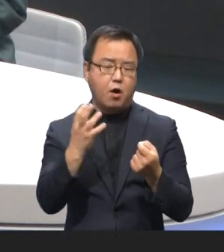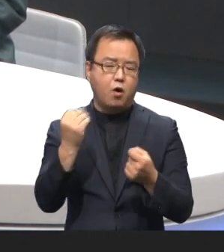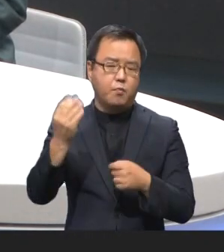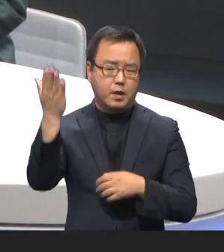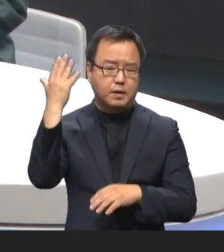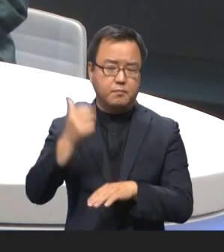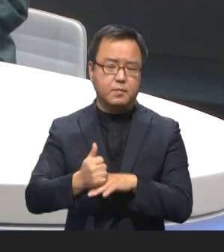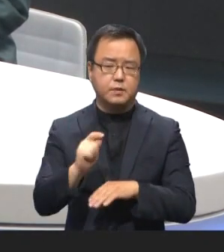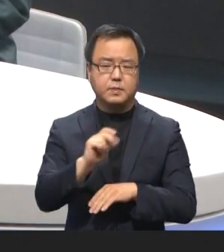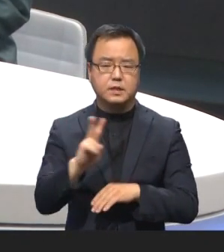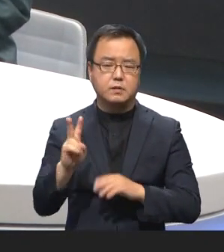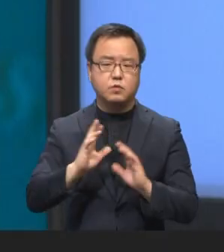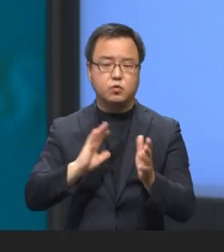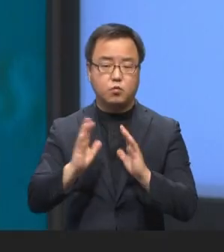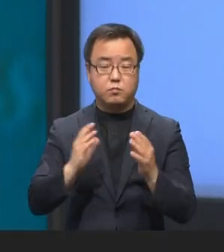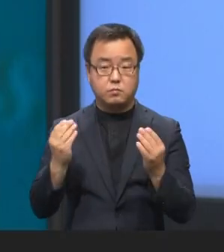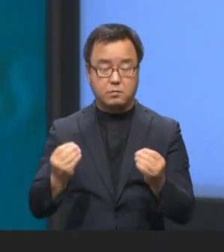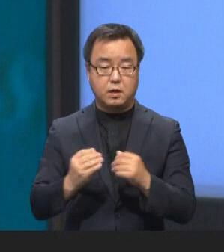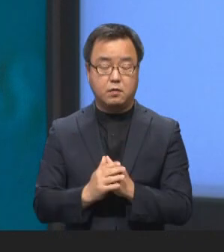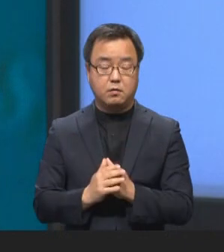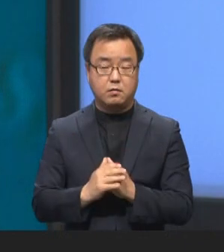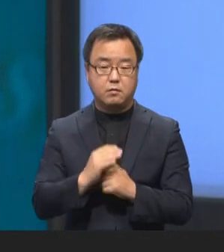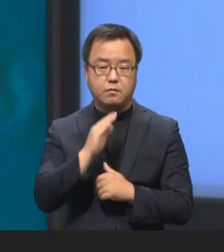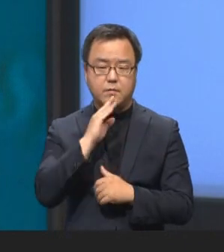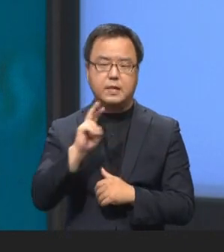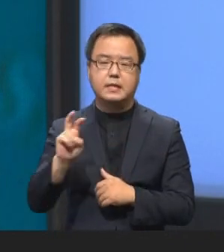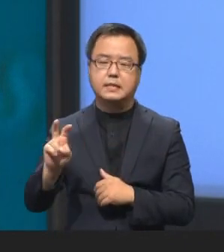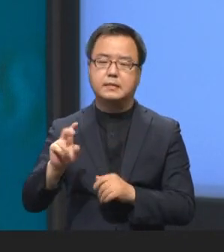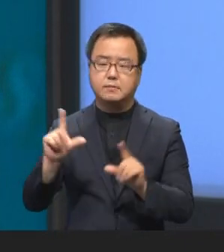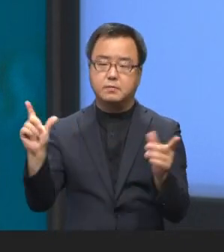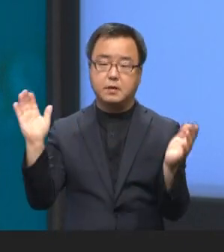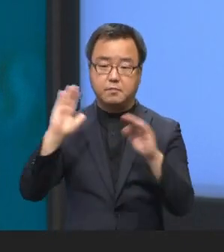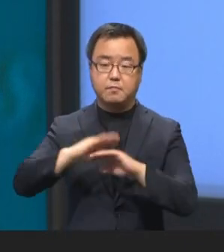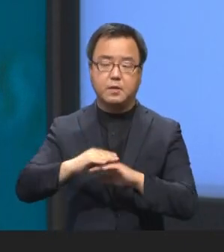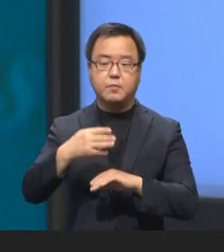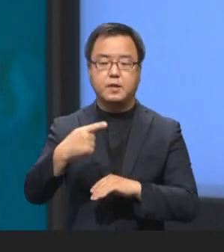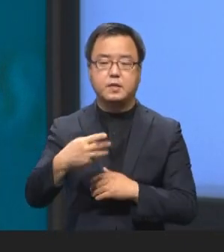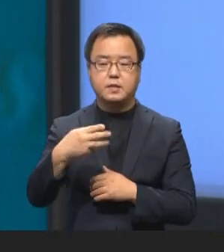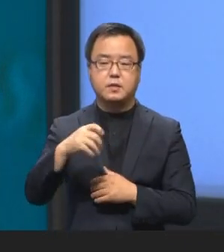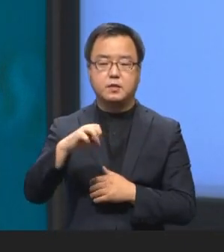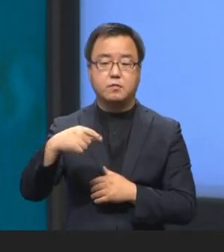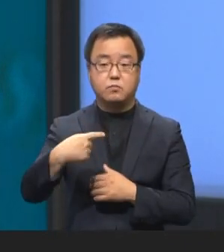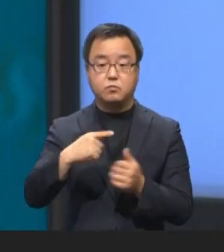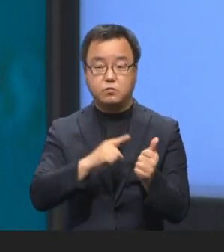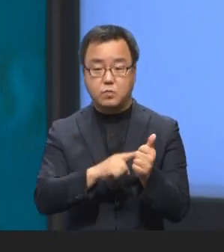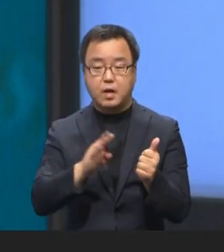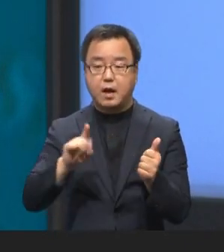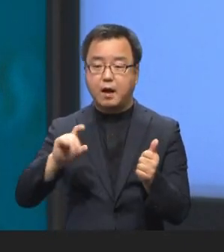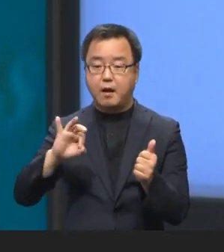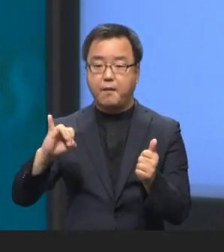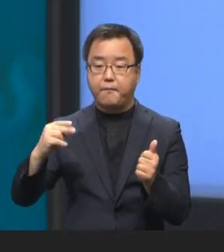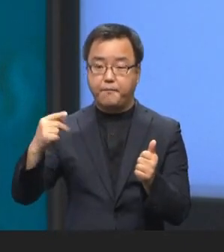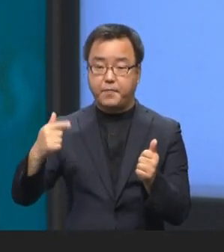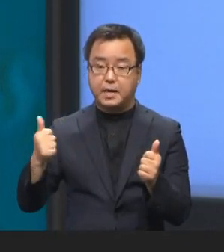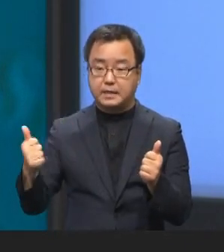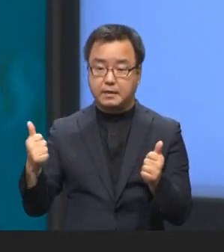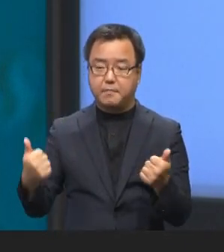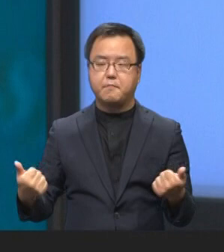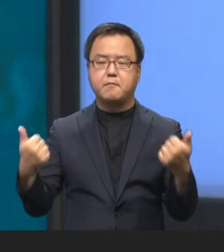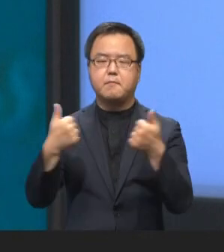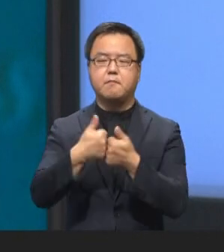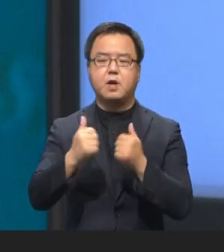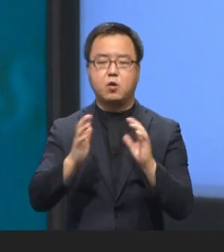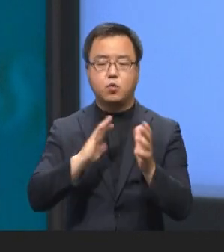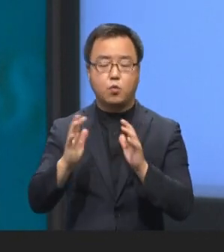토론까지 끝이 났죠. 네, 현지 시간으로 20일 밤에 이 트럼프와 바이든 두 후보의 마지막 토론이 있었습니다. 이